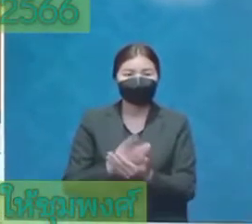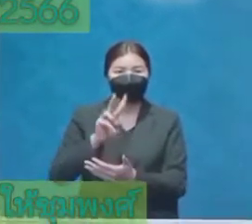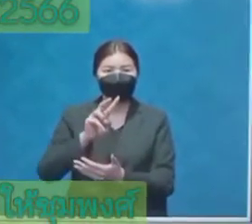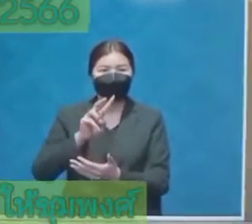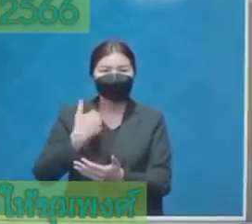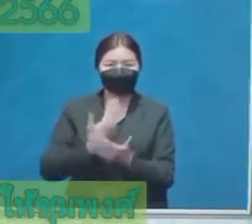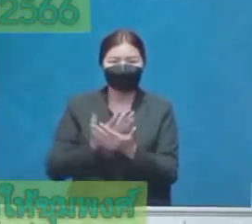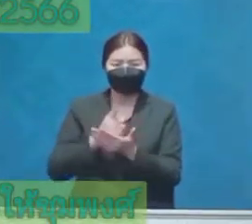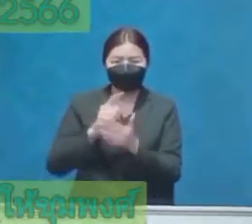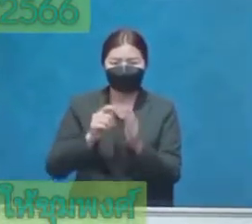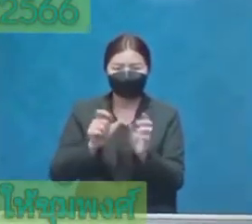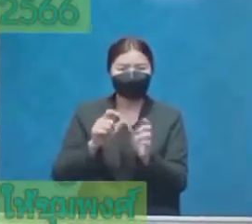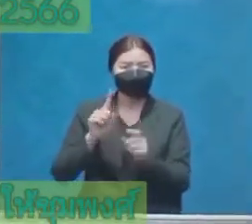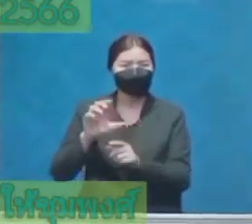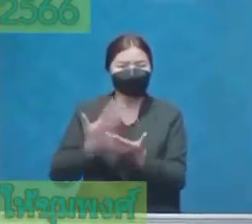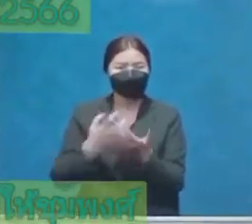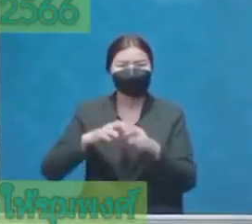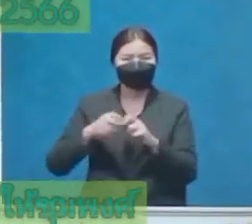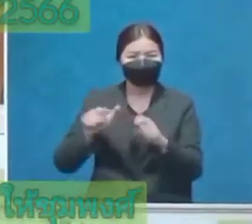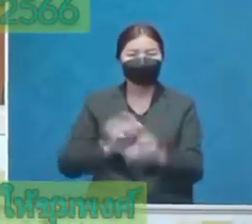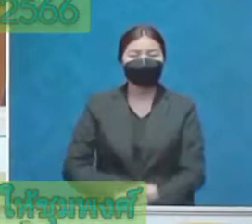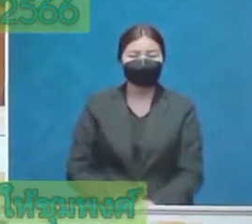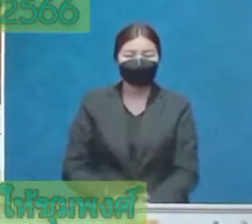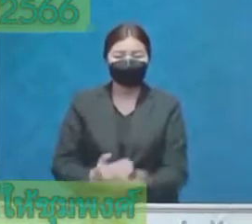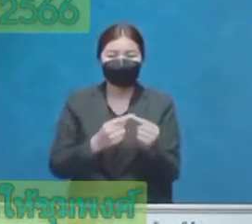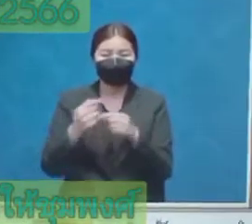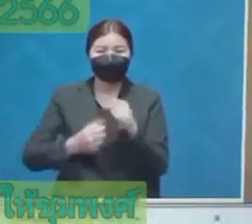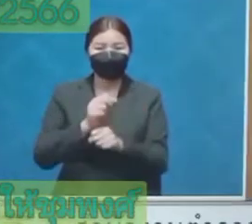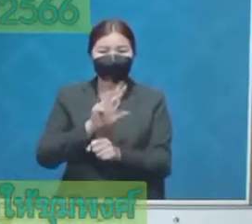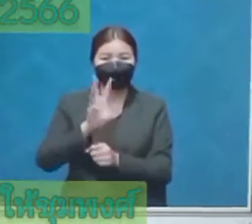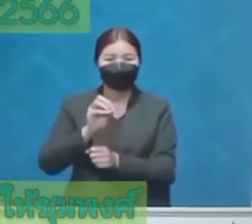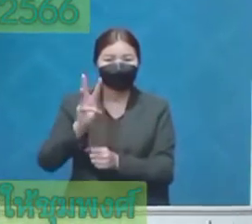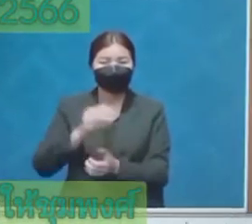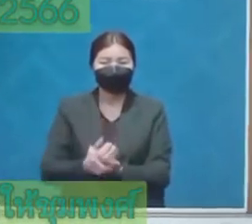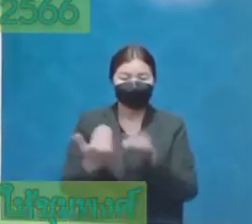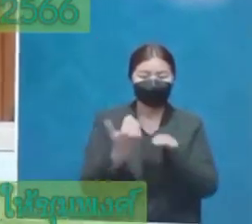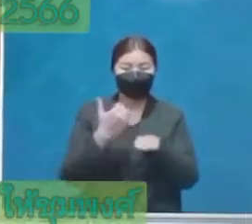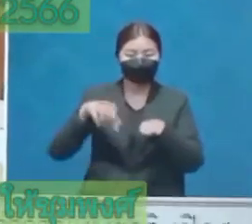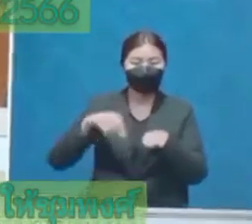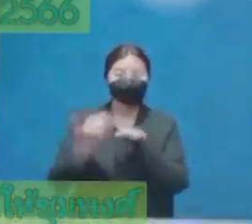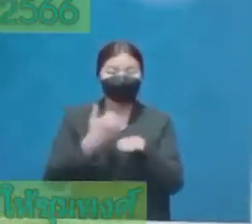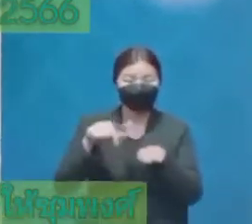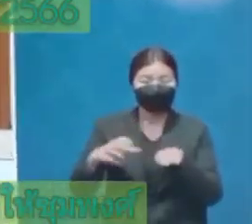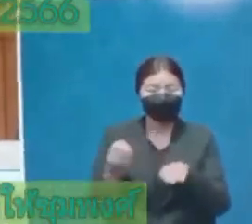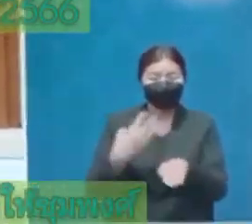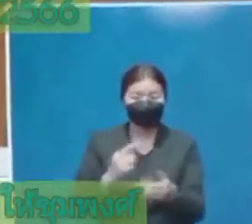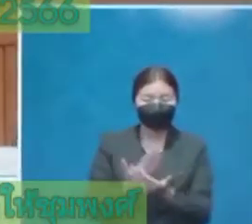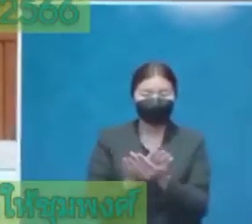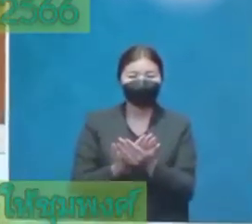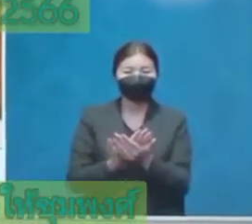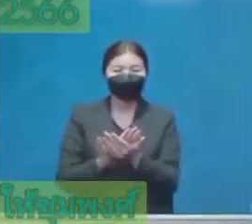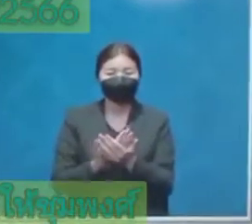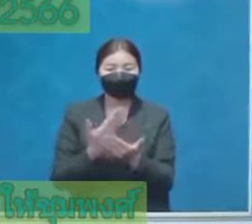2,125,047,000 บาทไม่มีเศษ100อยู่อันนี้ก็เป็นปัญหาอีกต่อมาในปี66กรมทางหลวงแจ้งว่ารายการดังกล่าวมีเงินการปี63ได้พับตกจำนวน